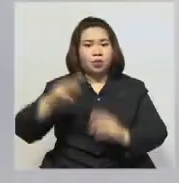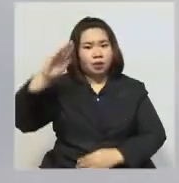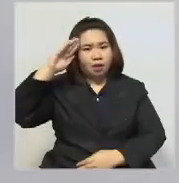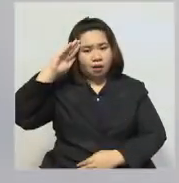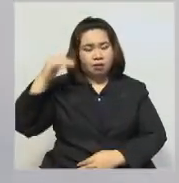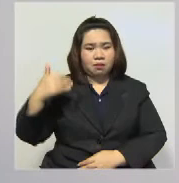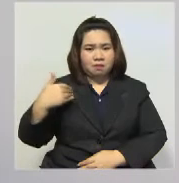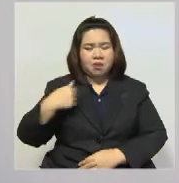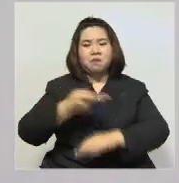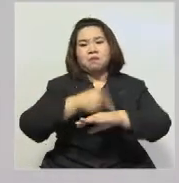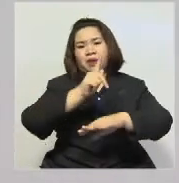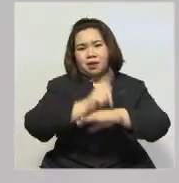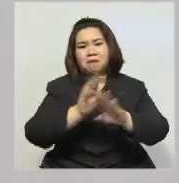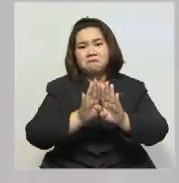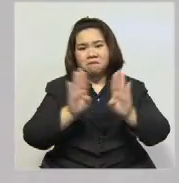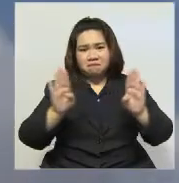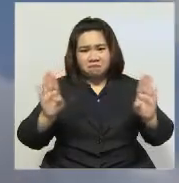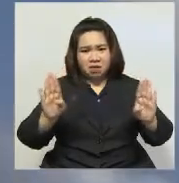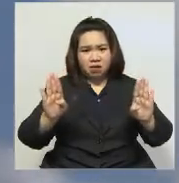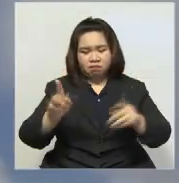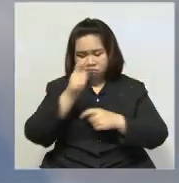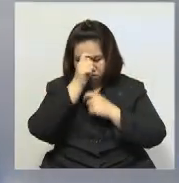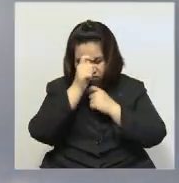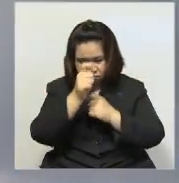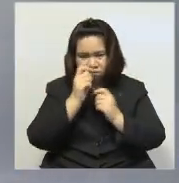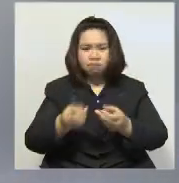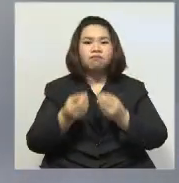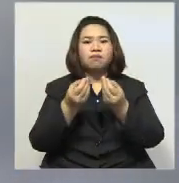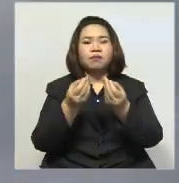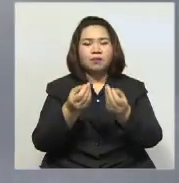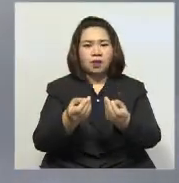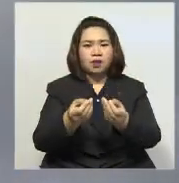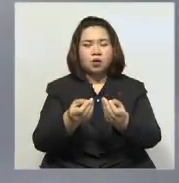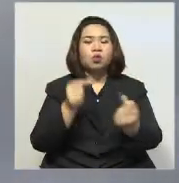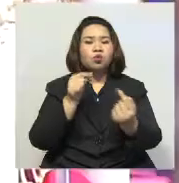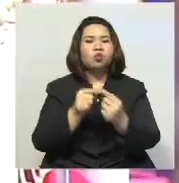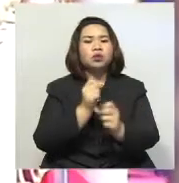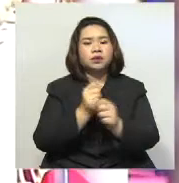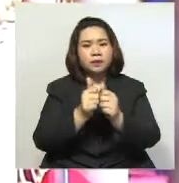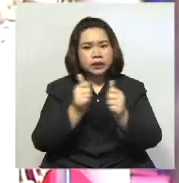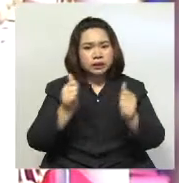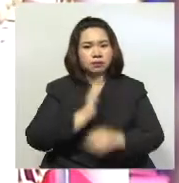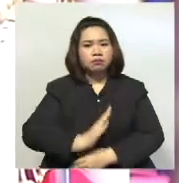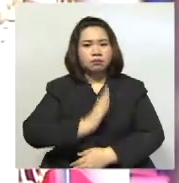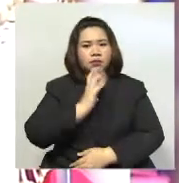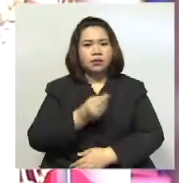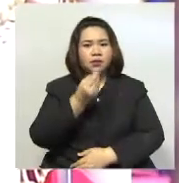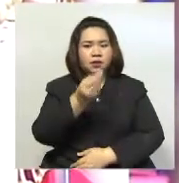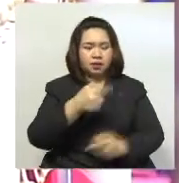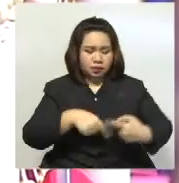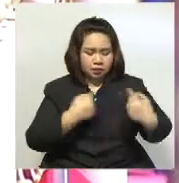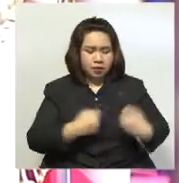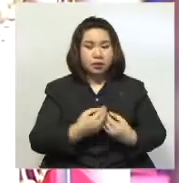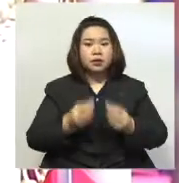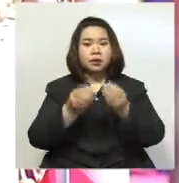มเป็นประธานในพิธีเพื่อแสดงกตเวทิตาตอบแทนคุณความดีเชิดชูเกียรติเป็นขวัญและกำลังใ